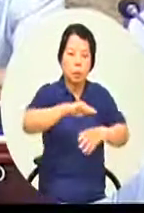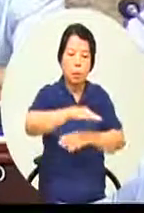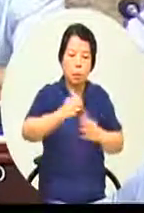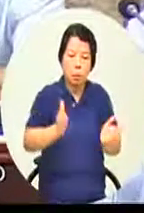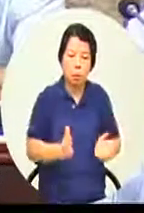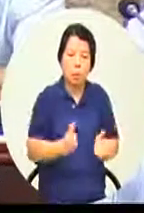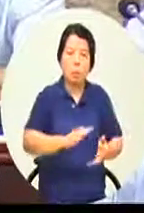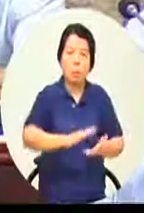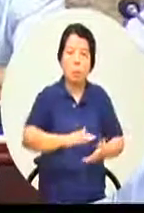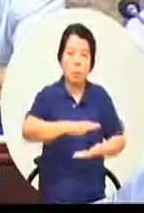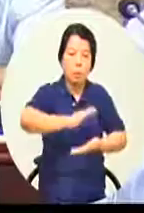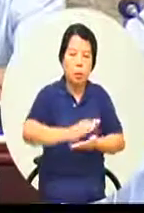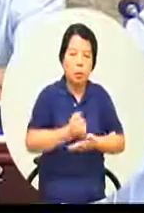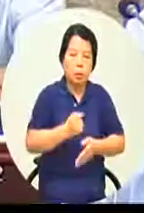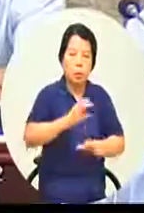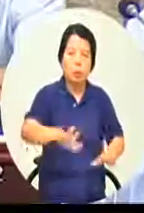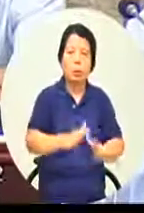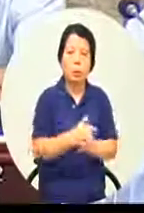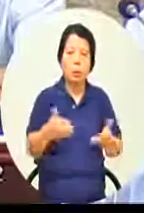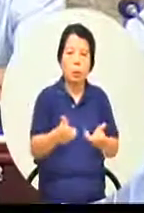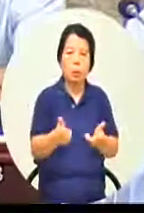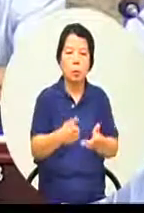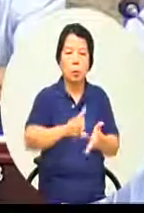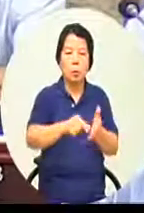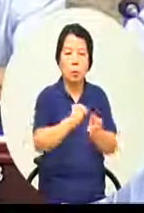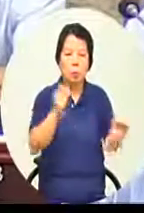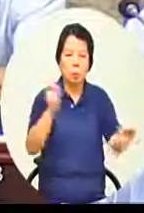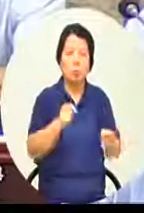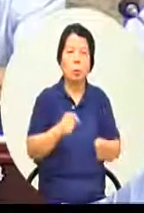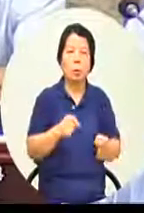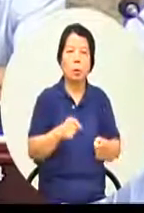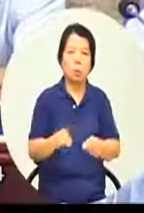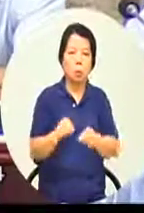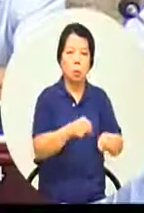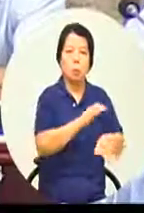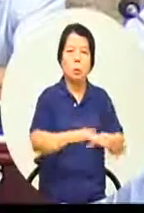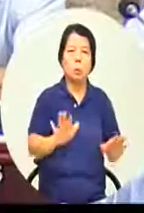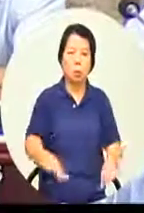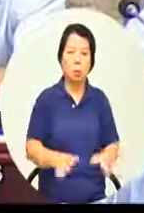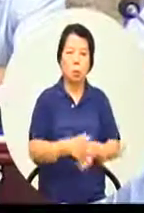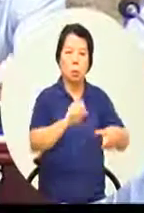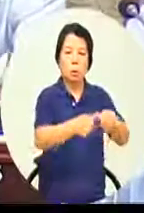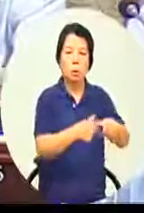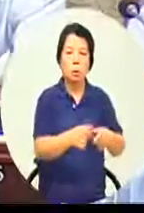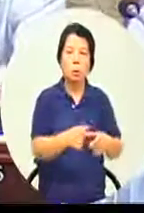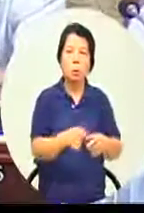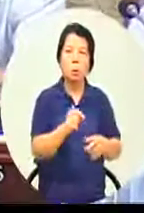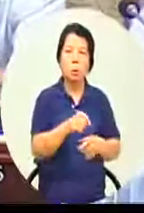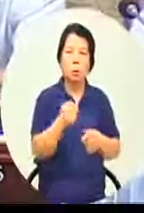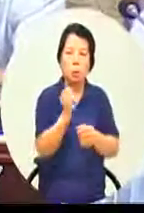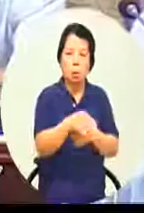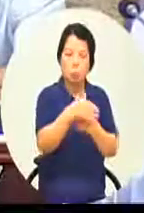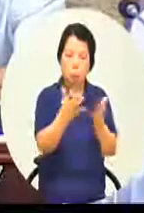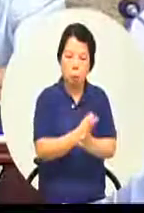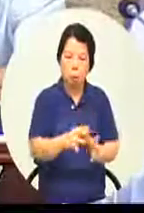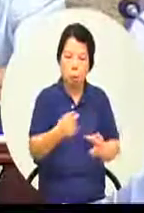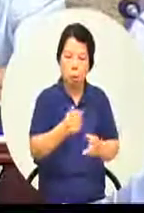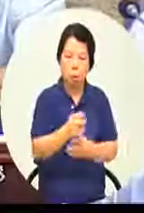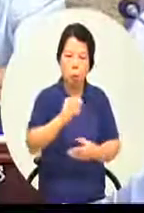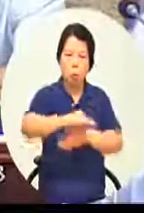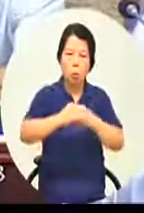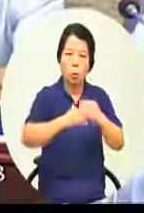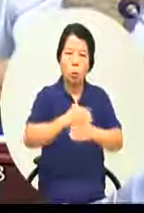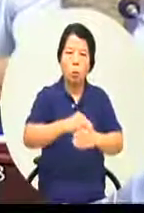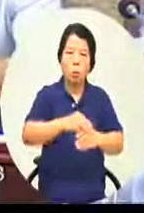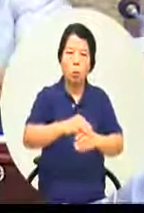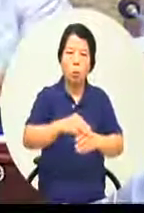式，这个期程就会拖得很长。那后来我们再继续跟厂商做协调之后，他们愿意改成桩结桩。那桩结